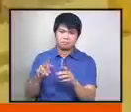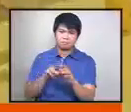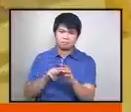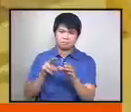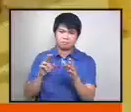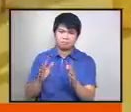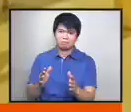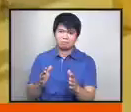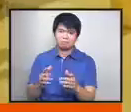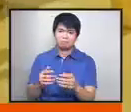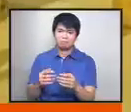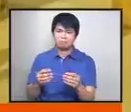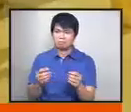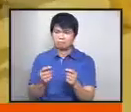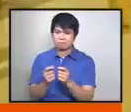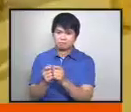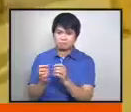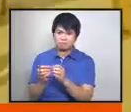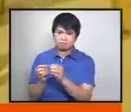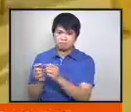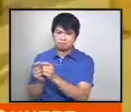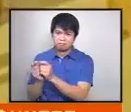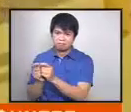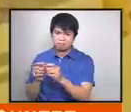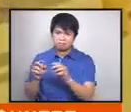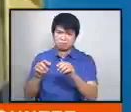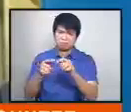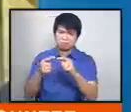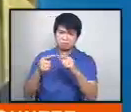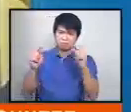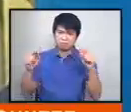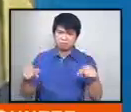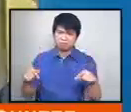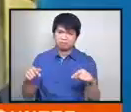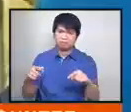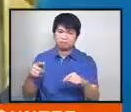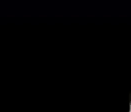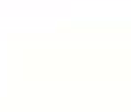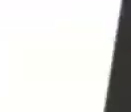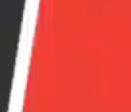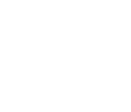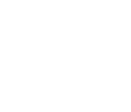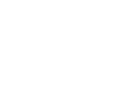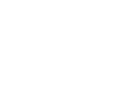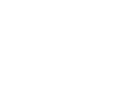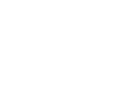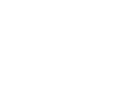inilagak sa gym ng Guimaras Province ang labi ng ilan sa mga nasawi.